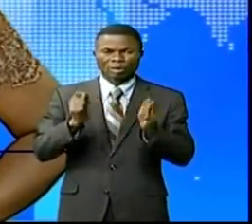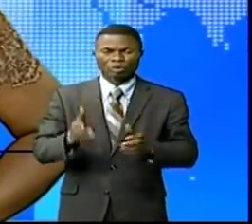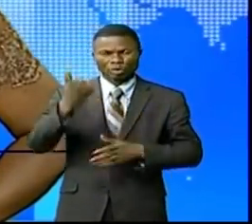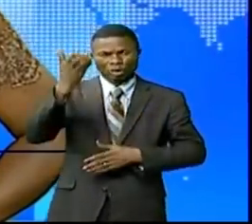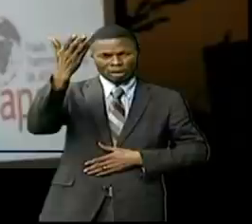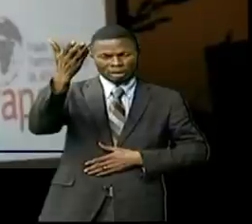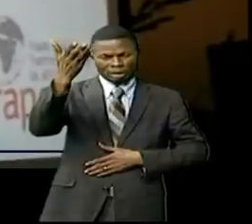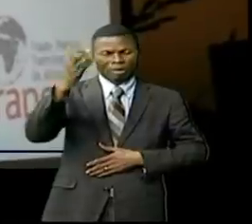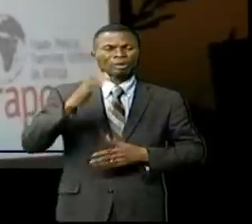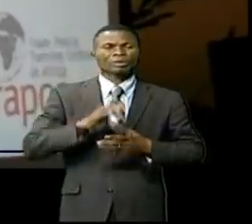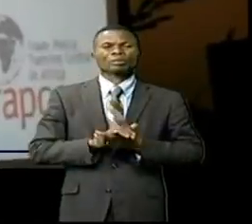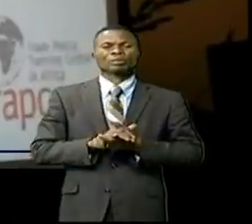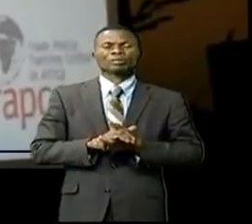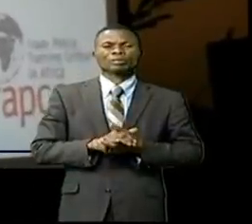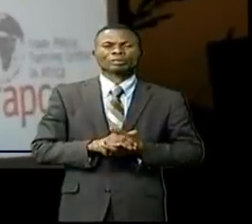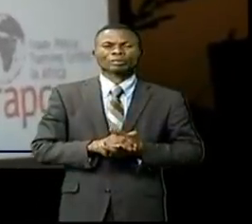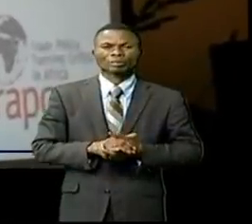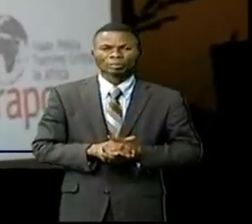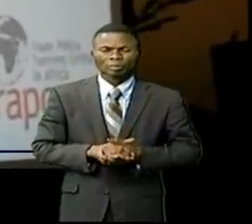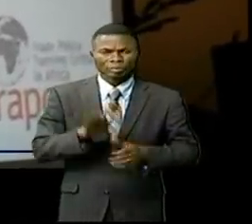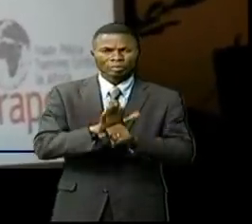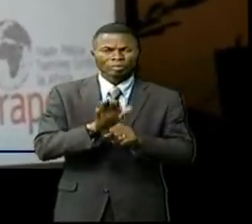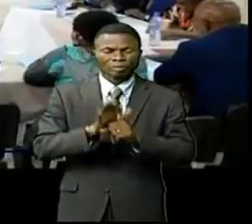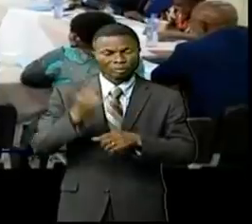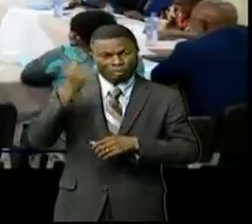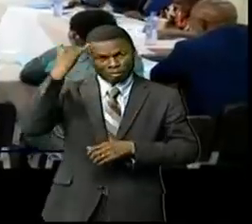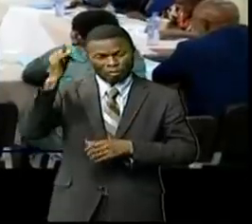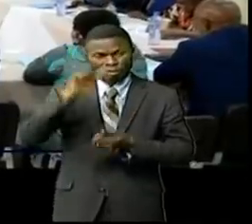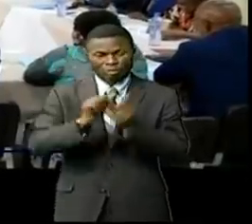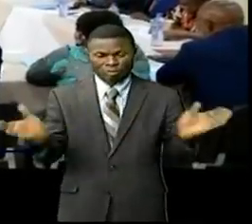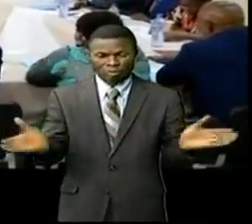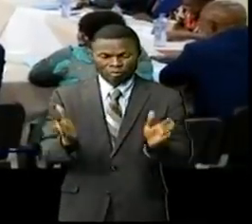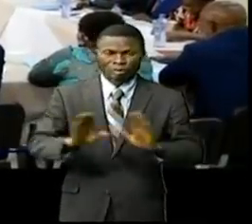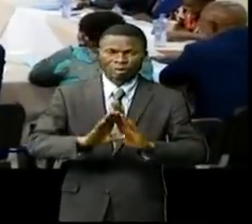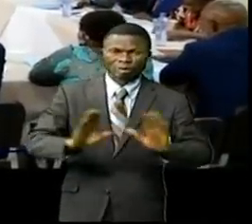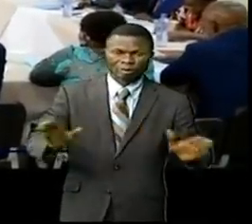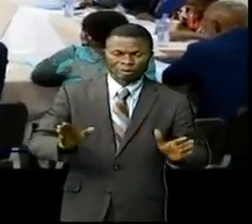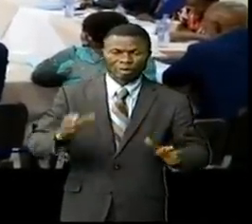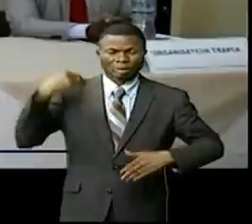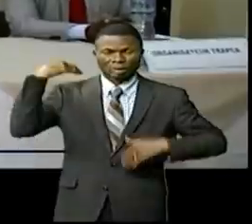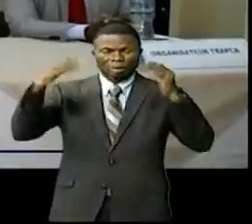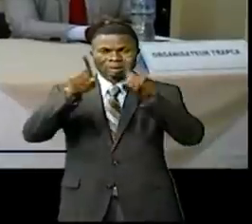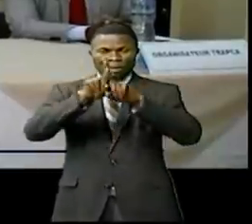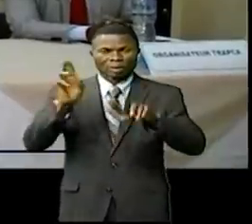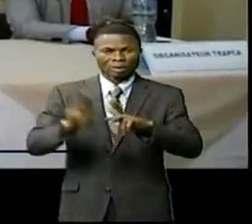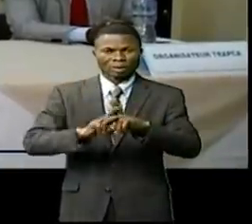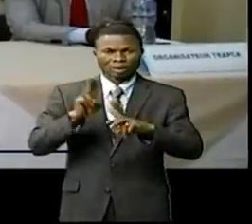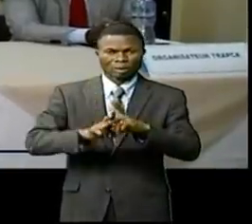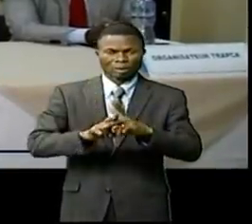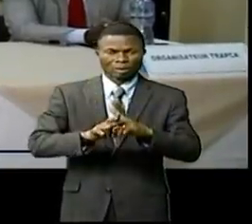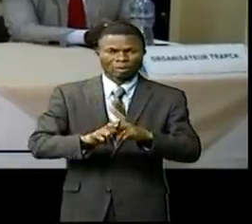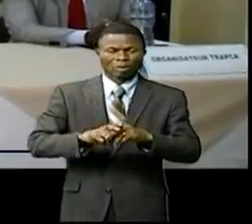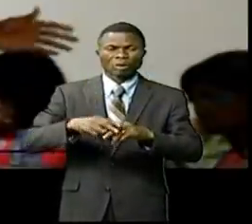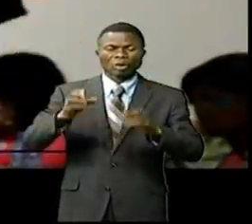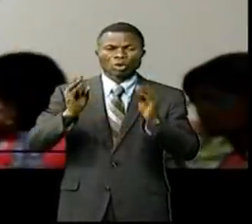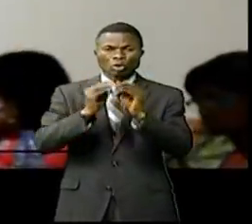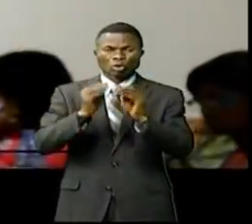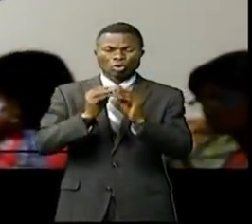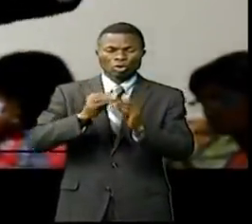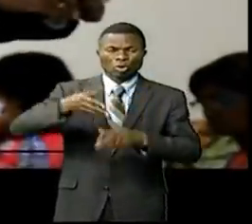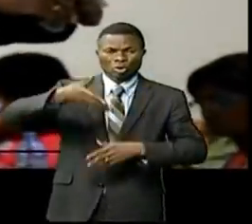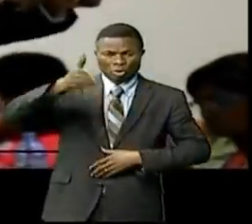Saïdi. Les divers aspects liés au renforcement des compétences pratiques et appliquées d'un panel d'experts nationaux impliqués